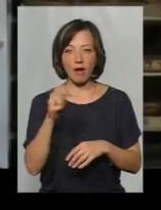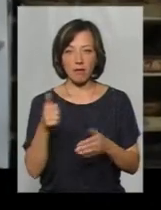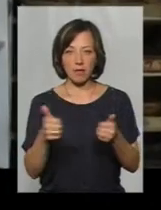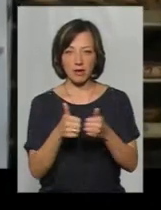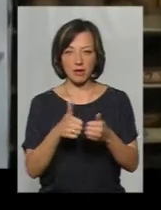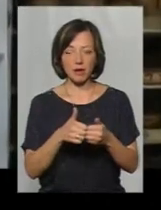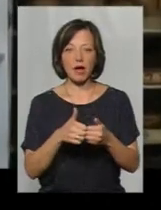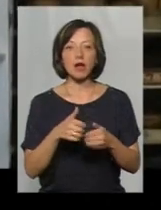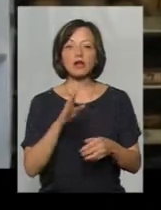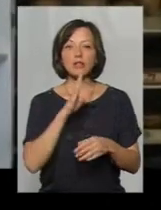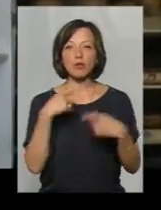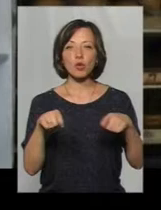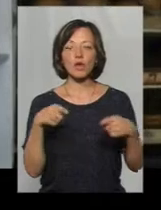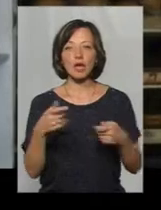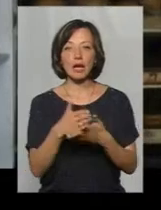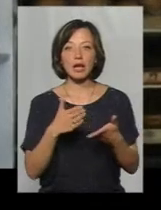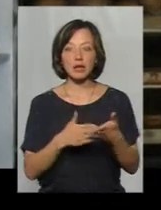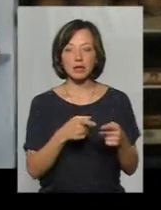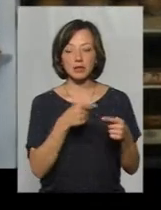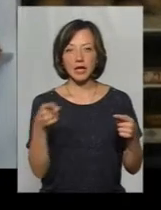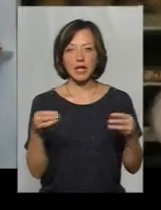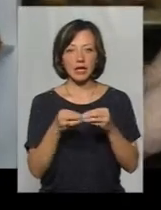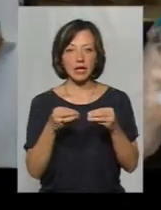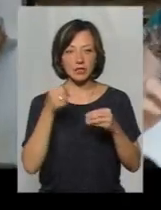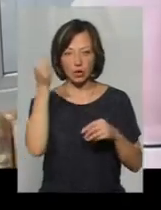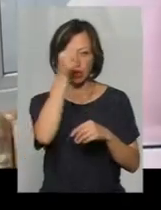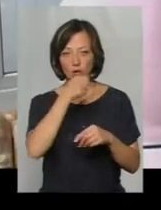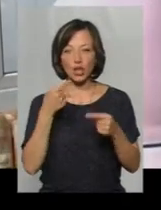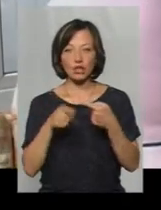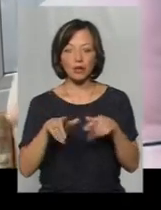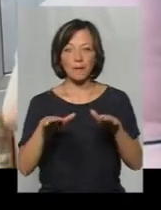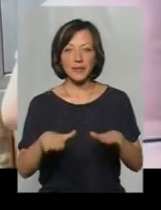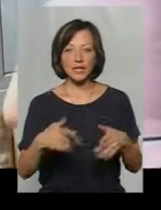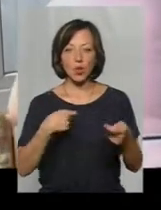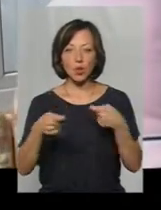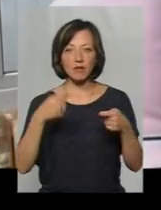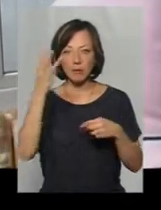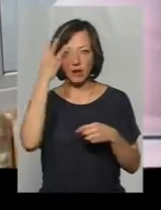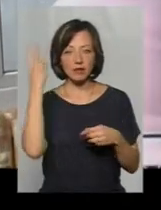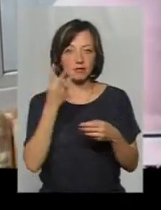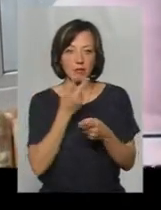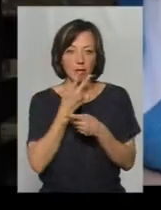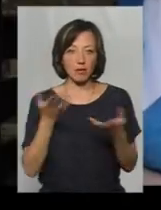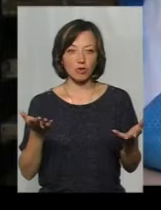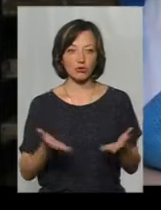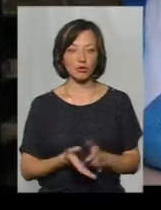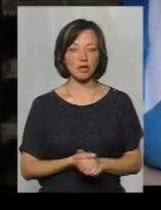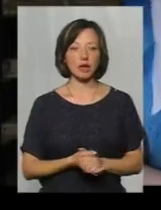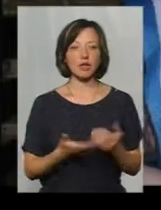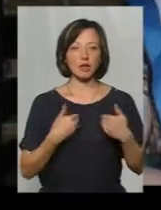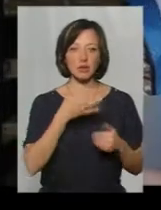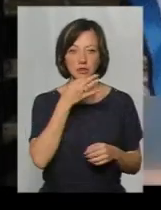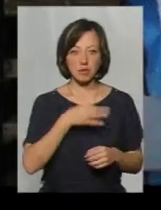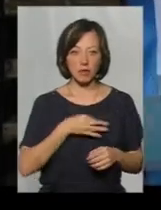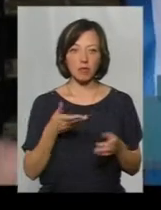Раїса Шарка продає хліб у цьому кіоску протягом 10 років. Іншого місця для торгівлі у Хмельницькому не бачить. Нам сказали,